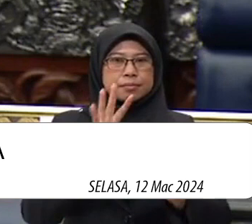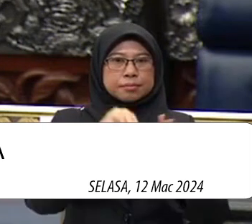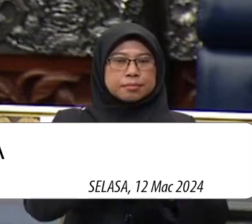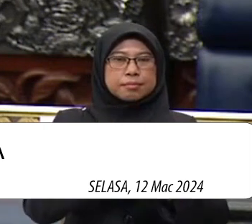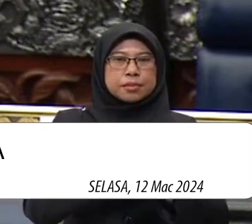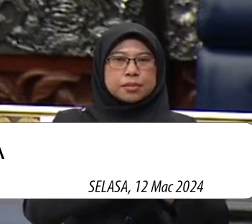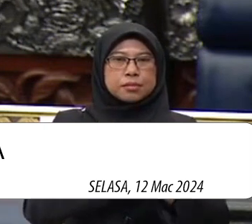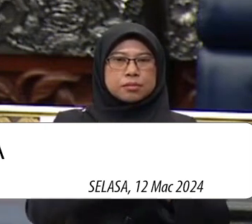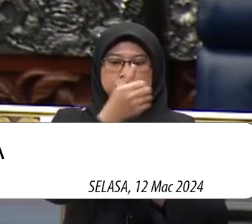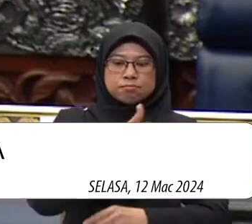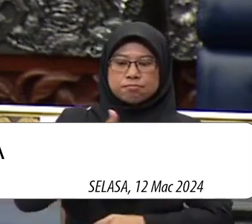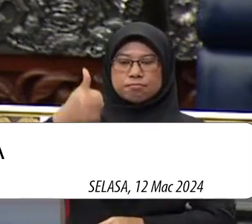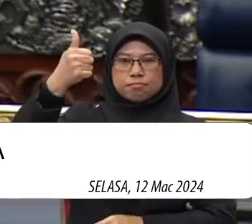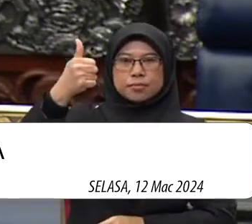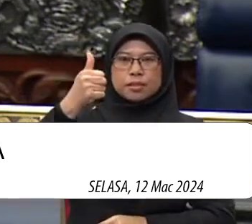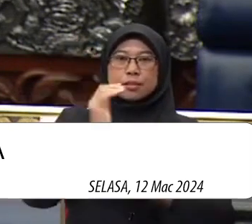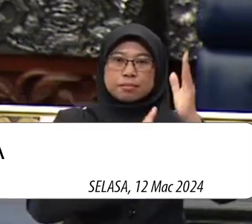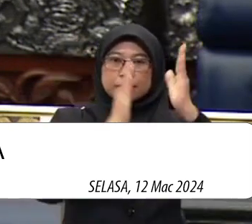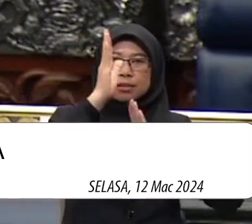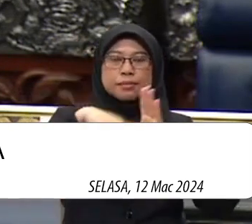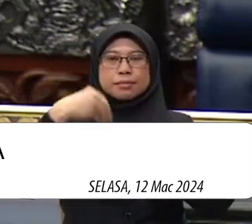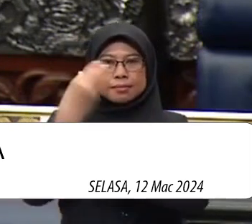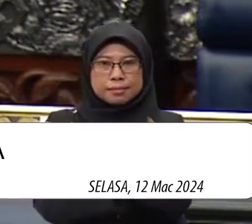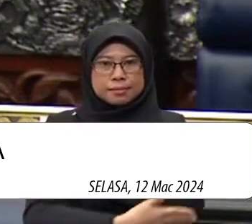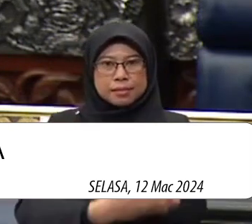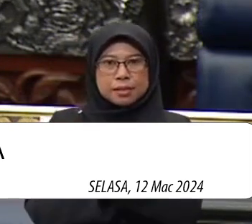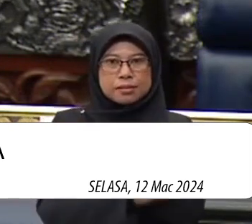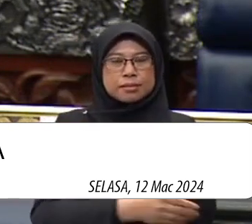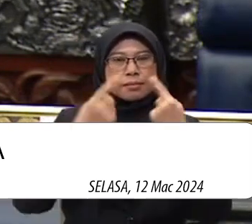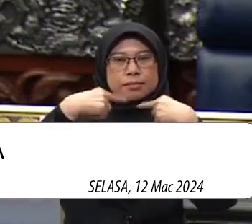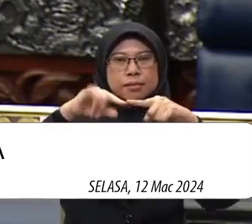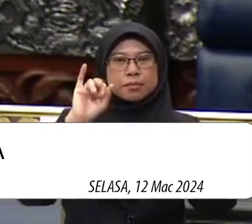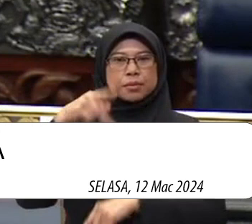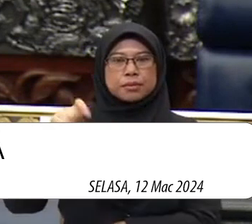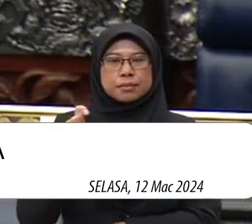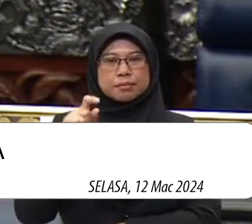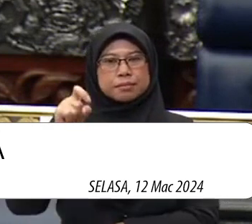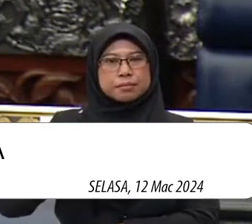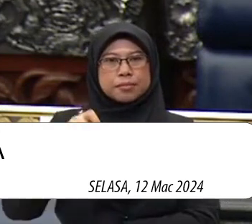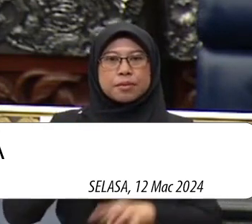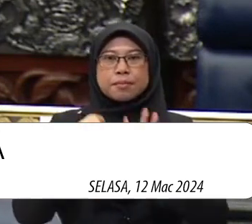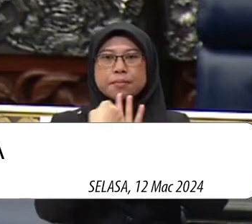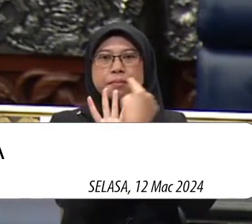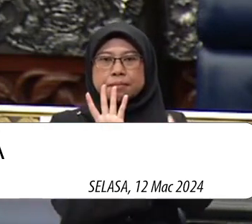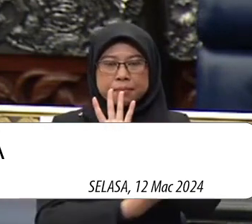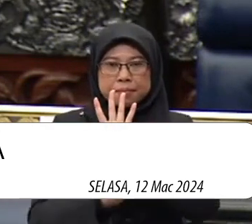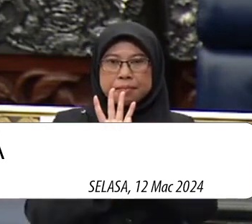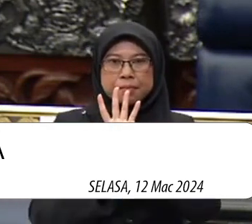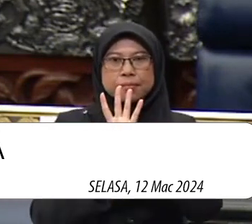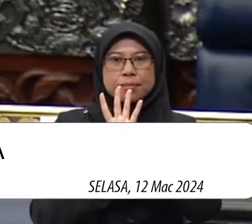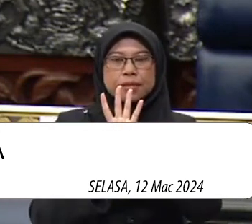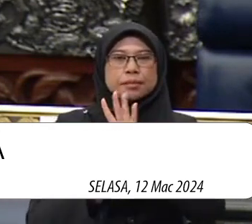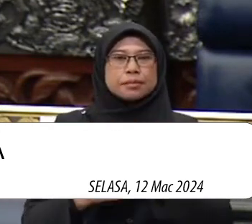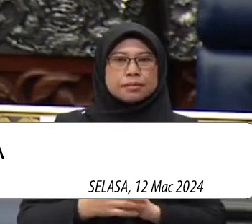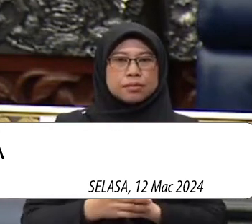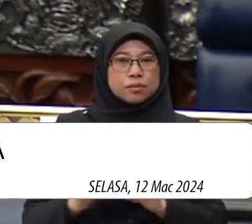pemegang taruh dalam dan luar negara kecemerlangan IPT memerlukan keempat-empat pemegang taruh ini